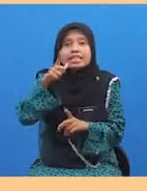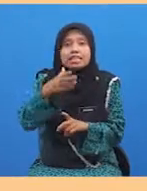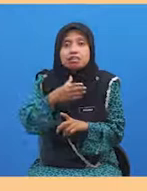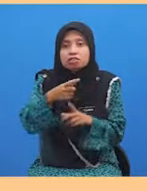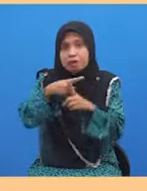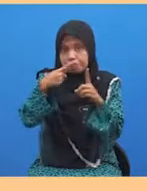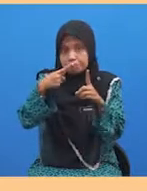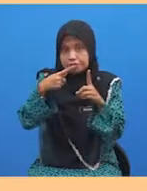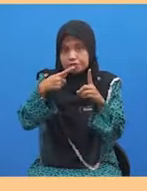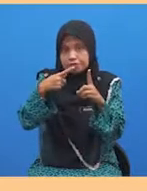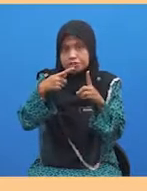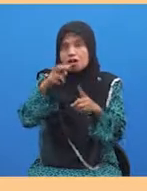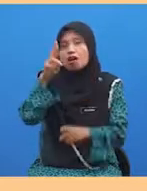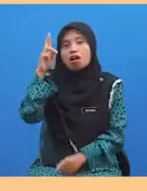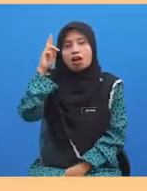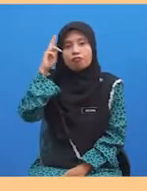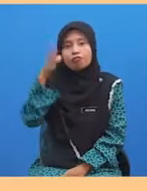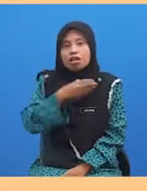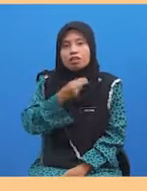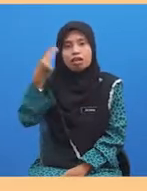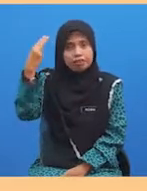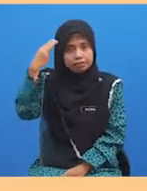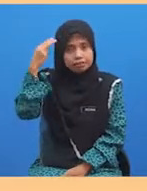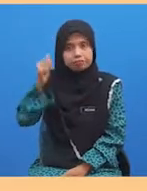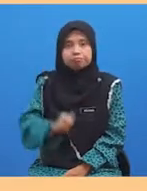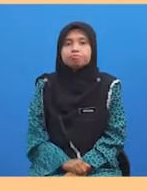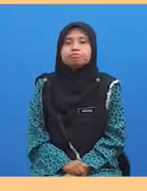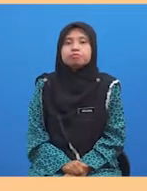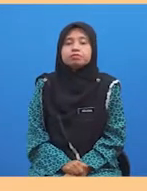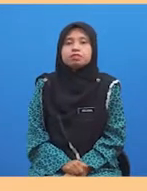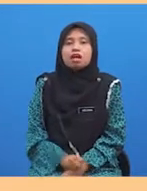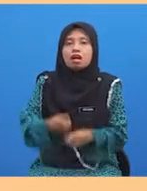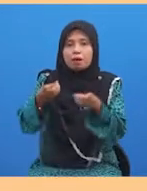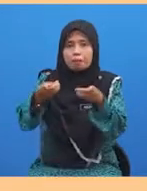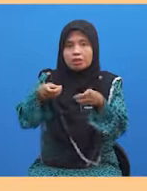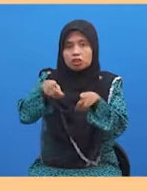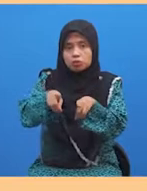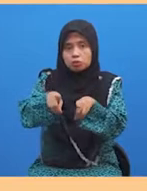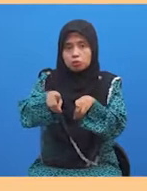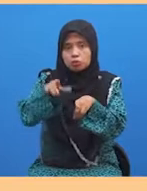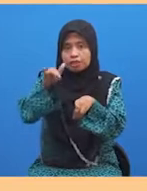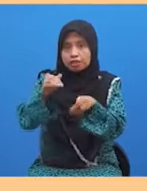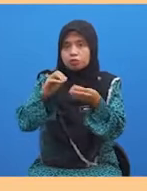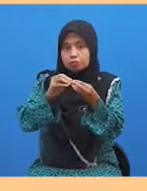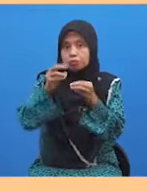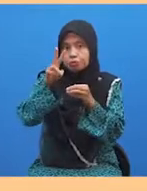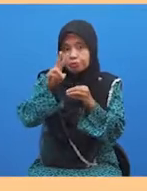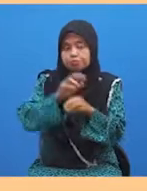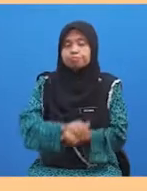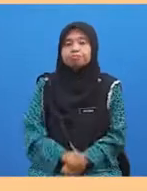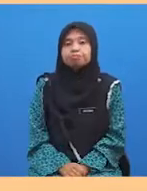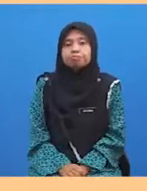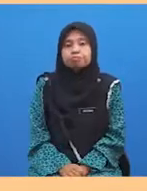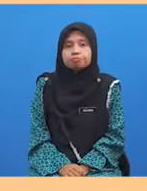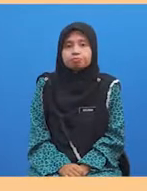daripada Rafiq dan Haziq. Peristiwa menarik yang kedua pula